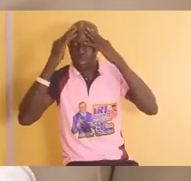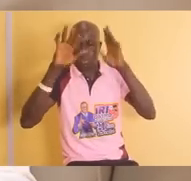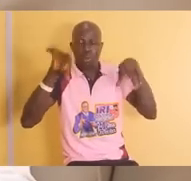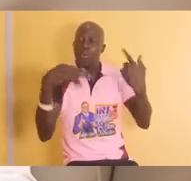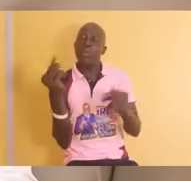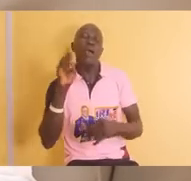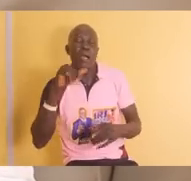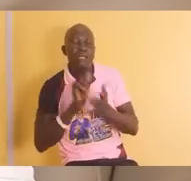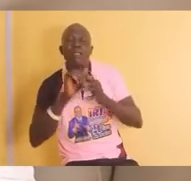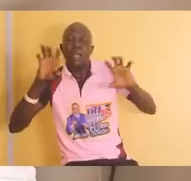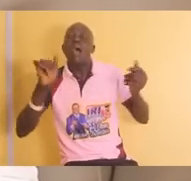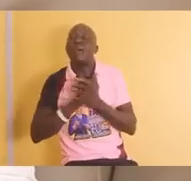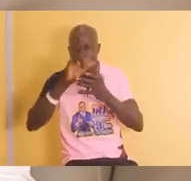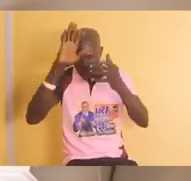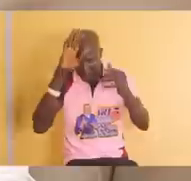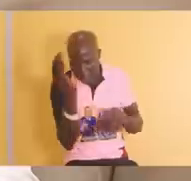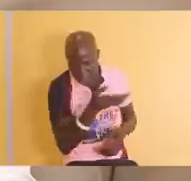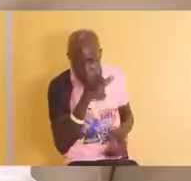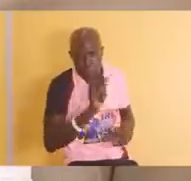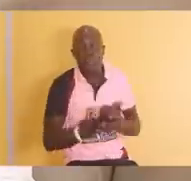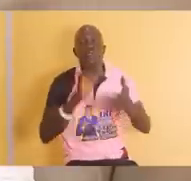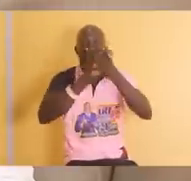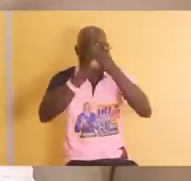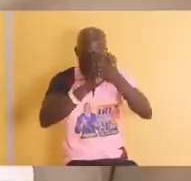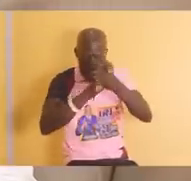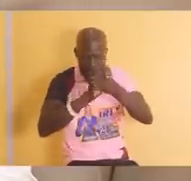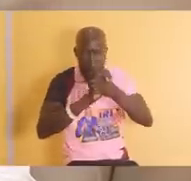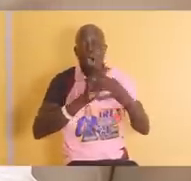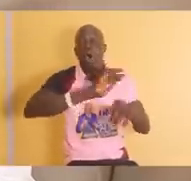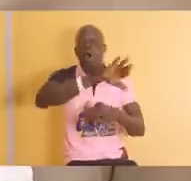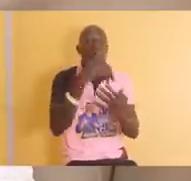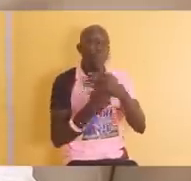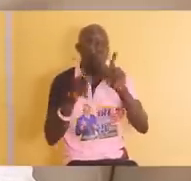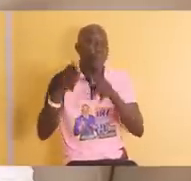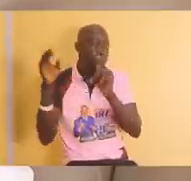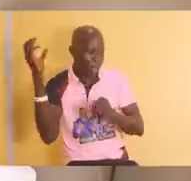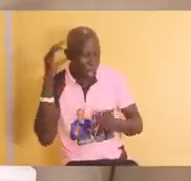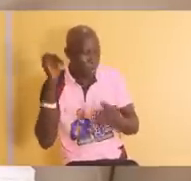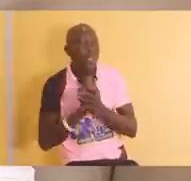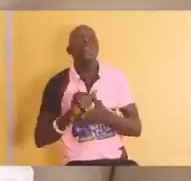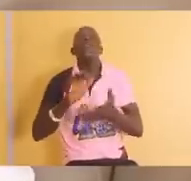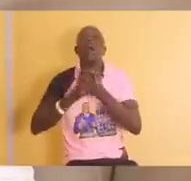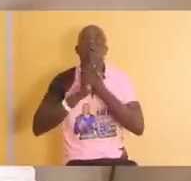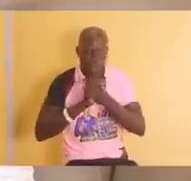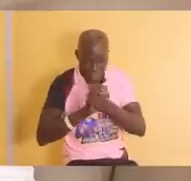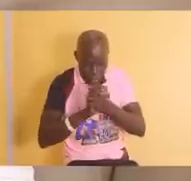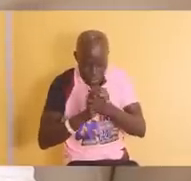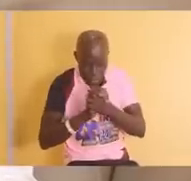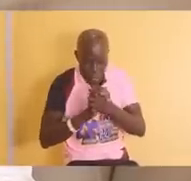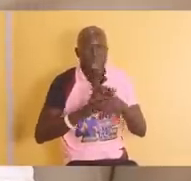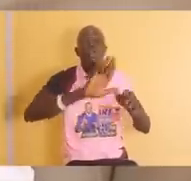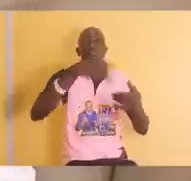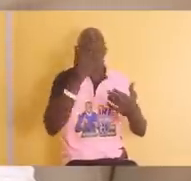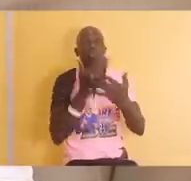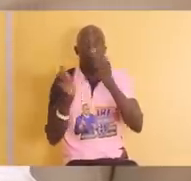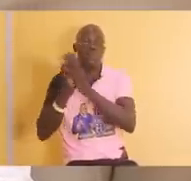Amen. Amen. Amen. Amen. Amen. Amen. Amen. Amen. Amen. Amen. Amen. Amen. Amen. Amen. Amen. Amen. Amen. Amen. Amen. Amen. Amen. Amen. Amen.